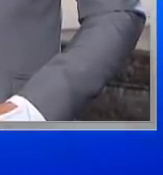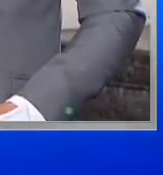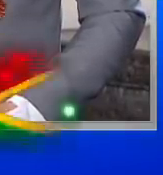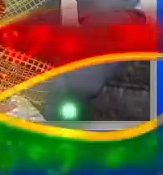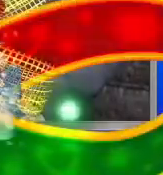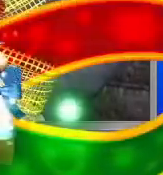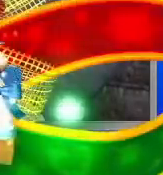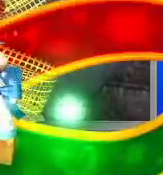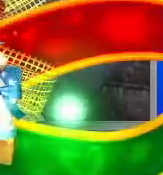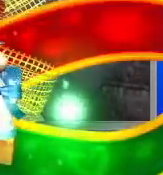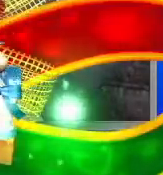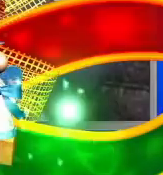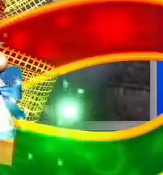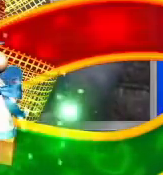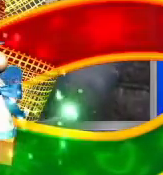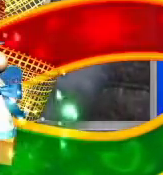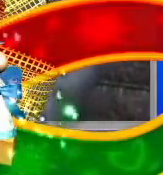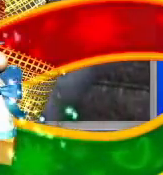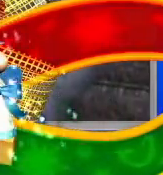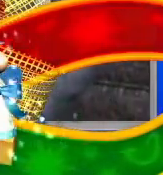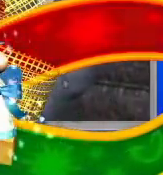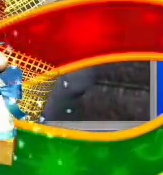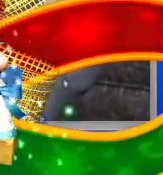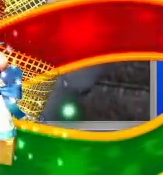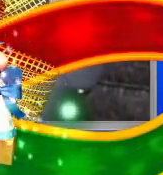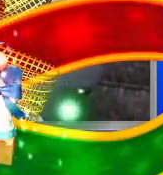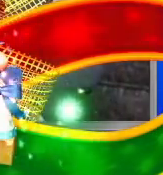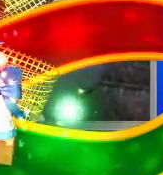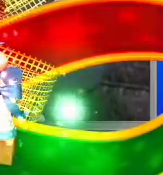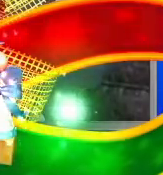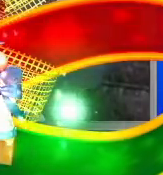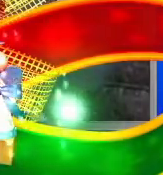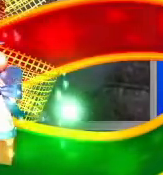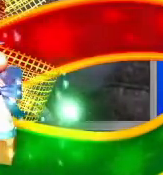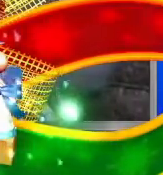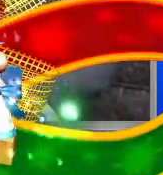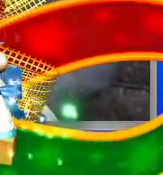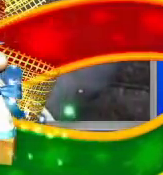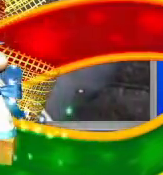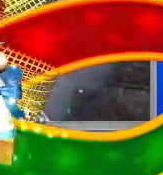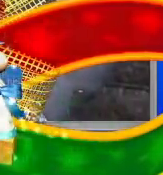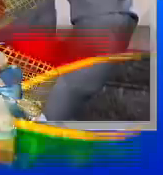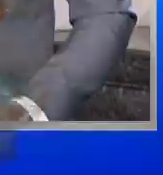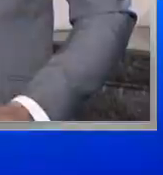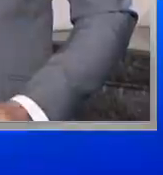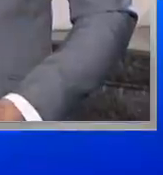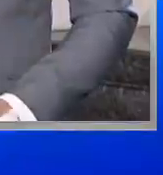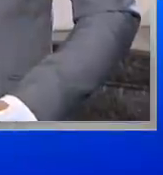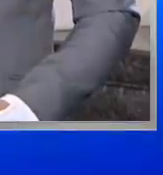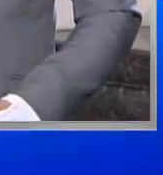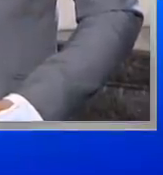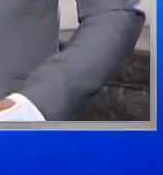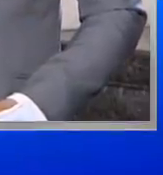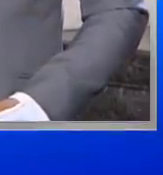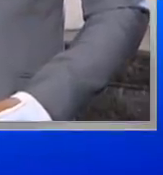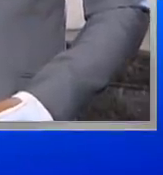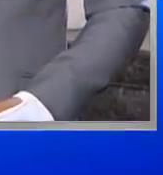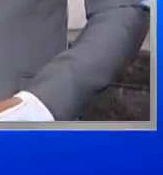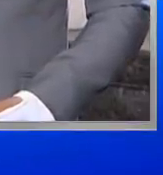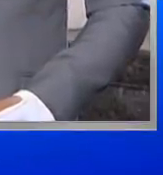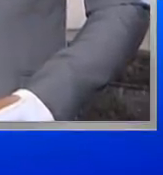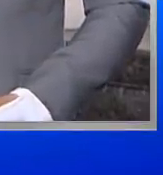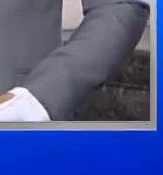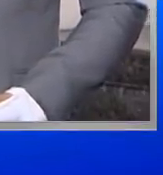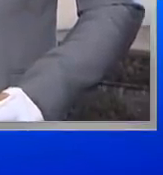Sabado. Mga kapuso, 56 days na lang! Pasko na! At mula po sa Tahanan ng Katotohanan, ako